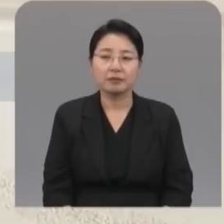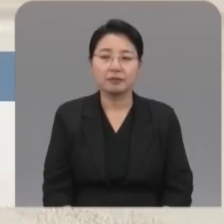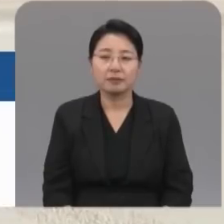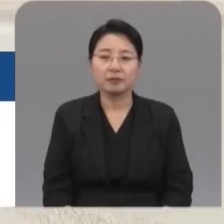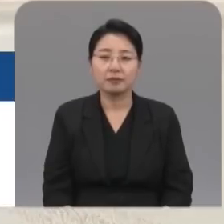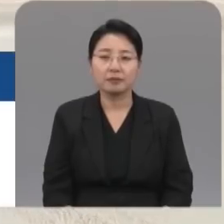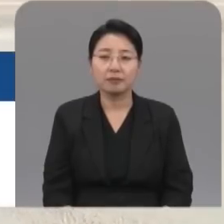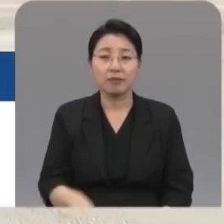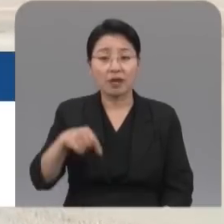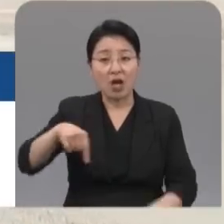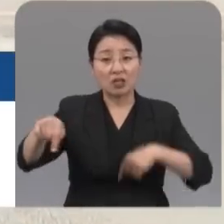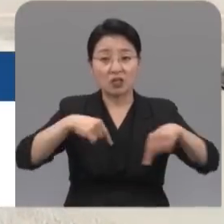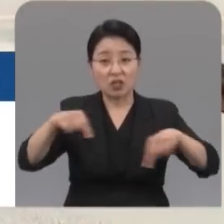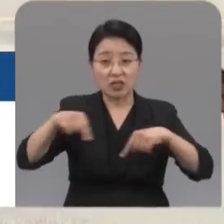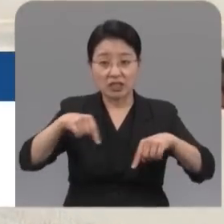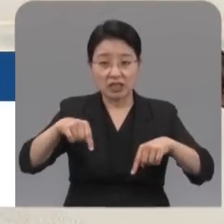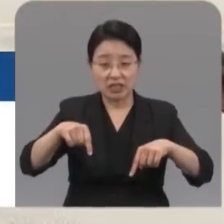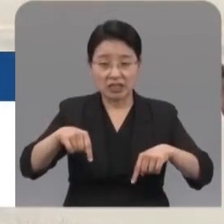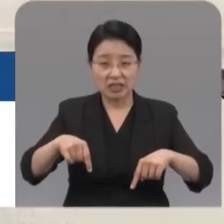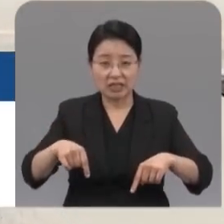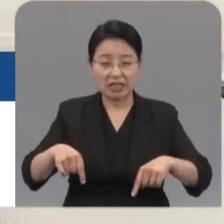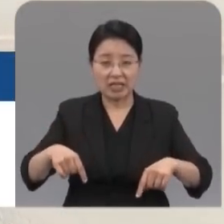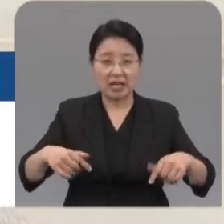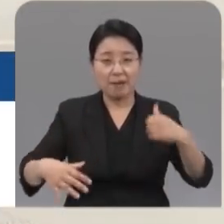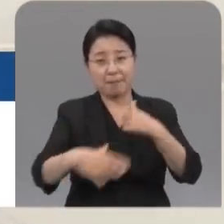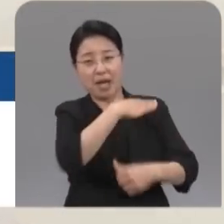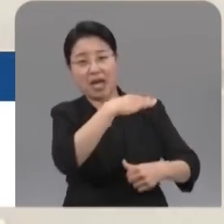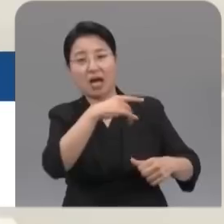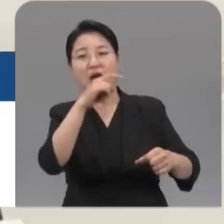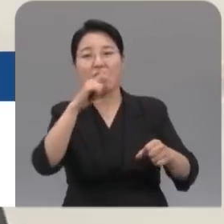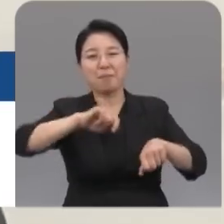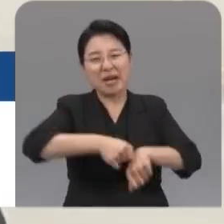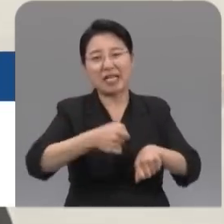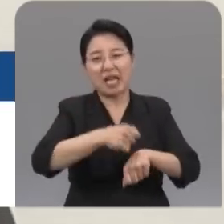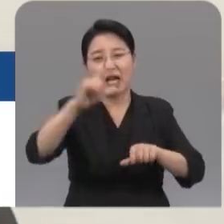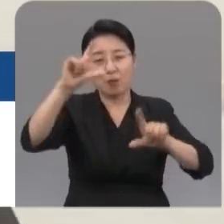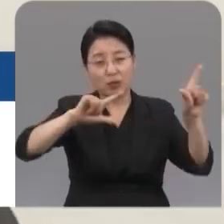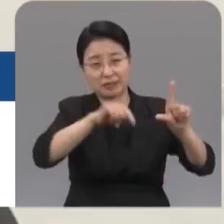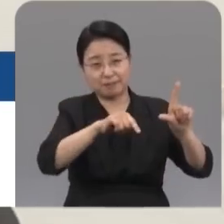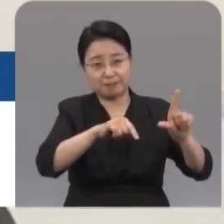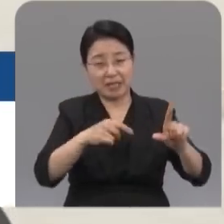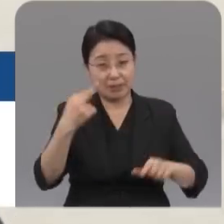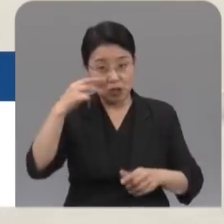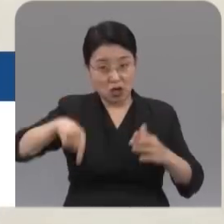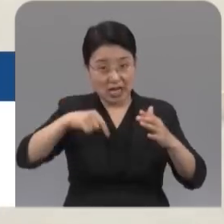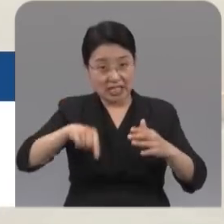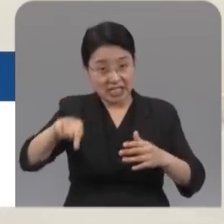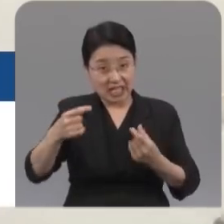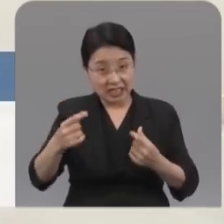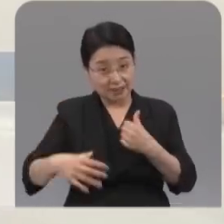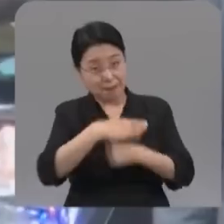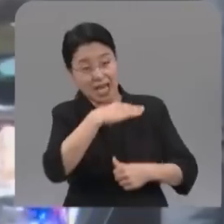This is a persecution of a political opponent. This was never supposed to happen in America.